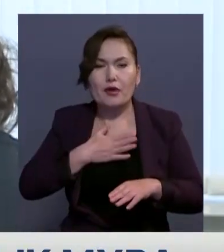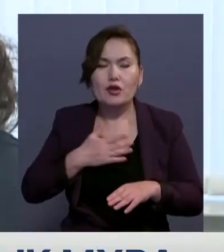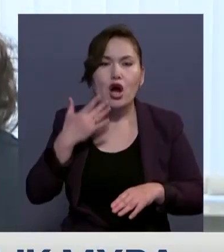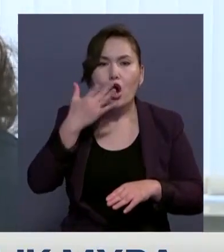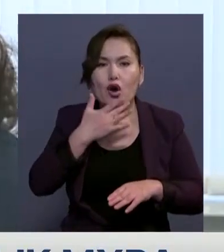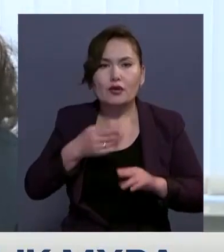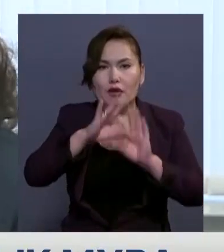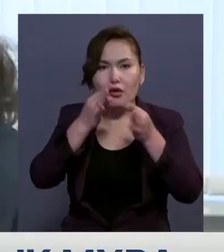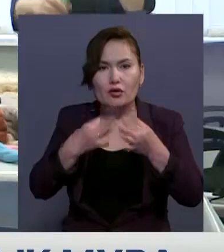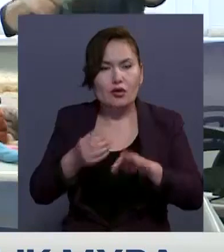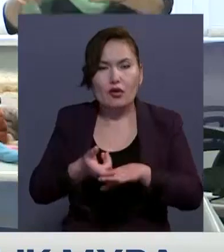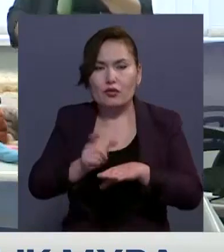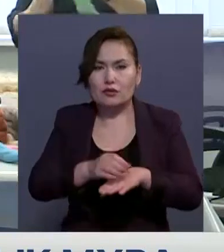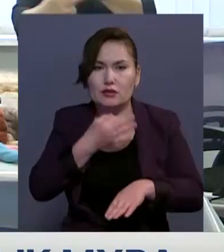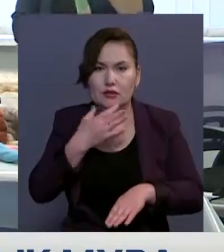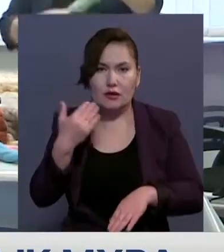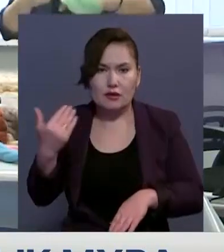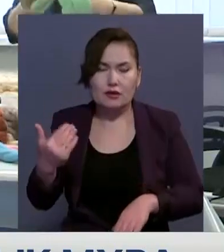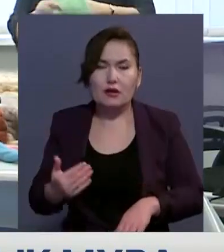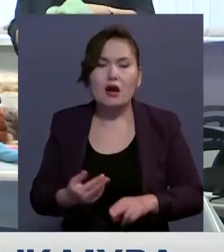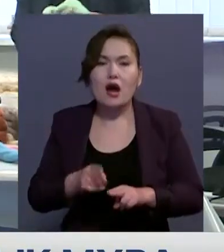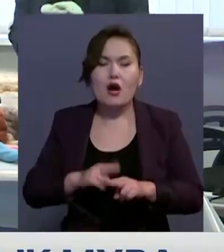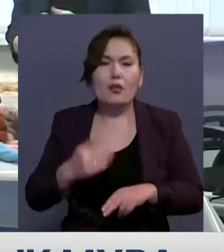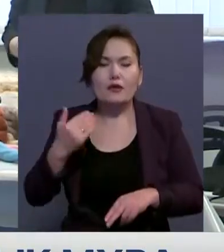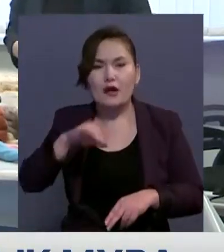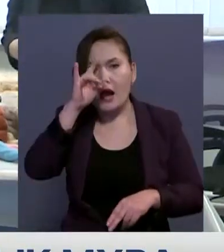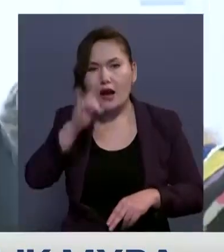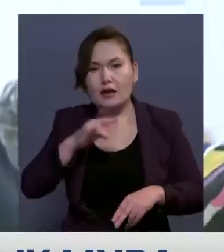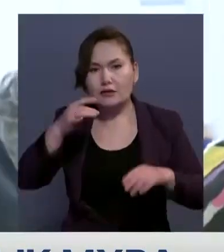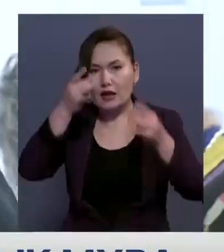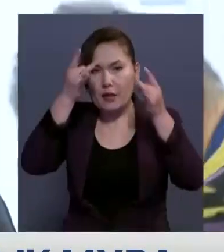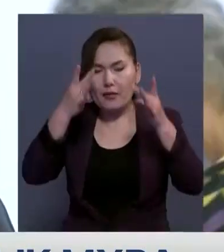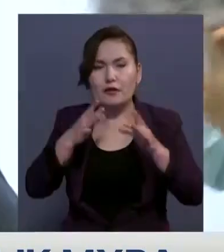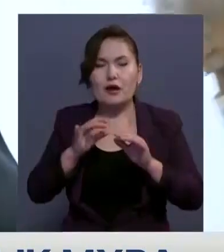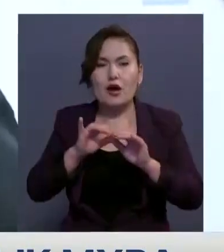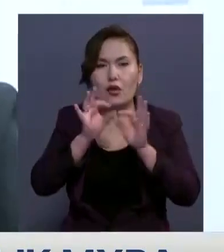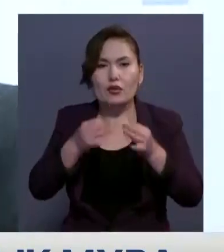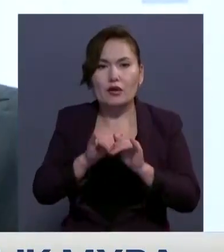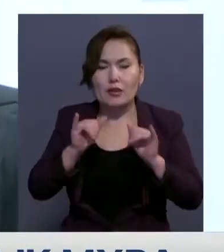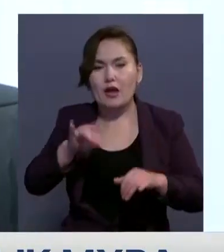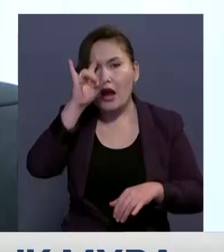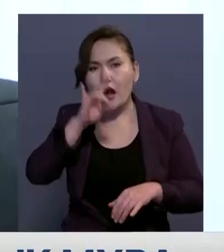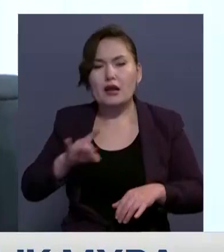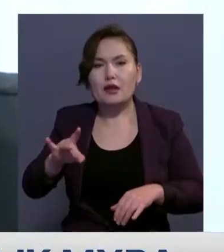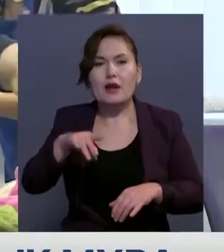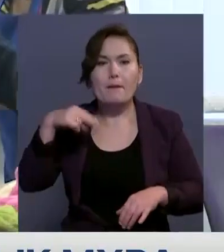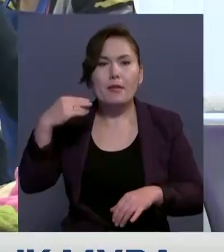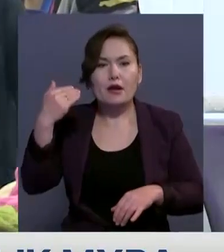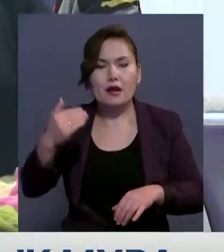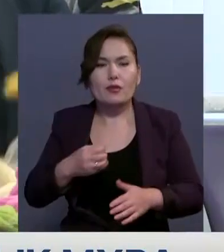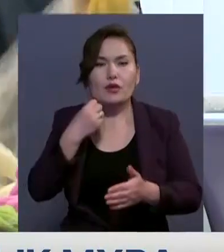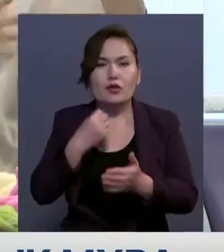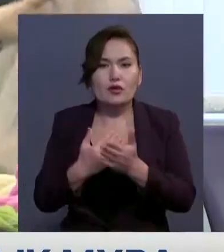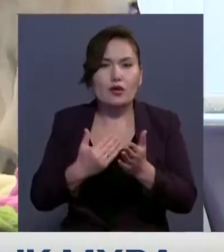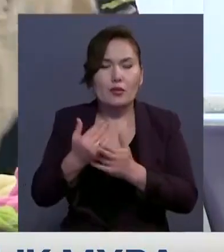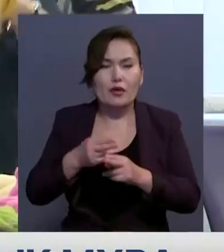ұлттық нақыш ерекше қызықты. Биыл Евгений Шульцтің қазақ мәдениетін дамытуға қосқан үлесін Қазақстан Республикасының президенті де жоғары